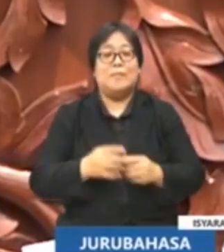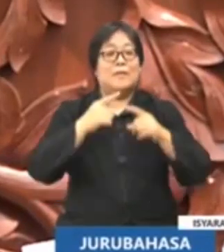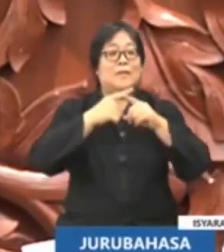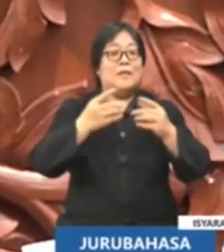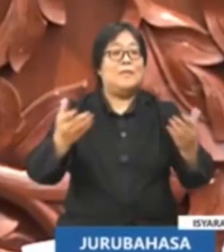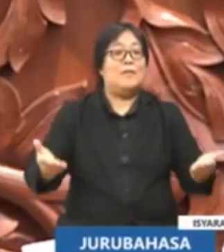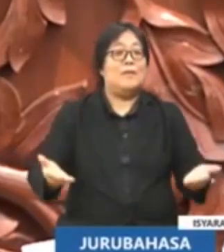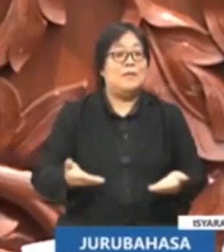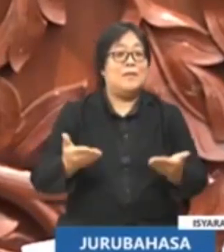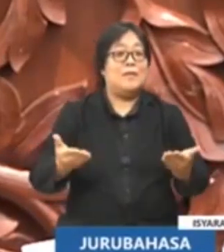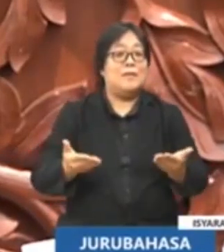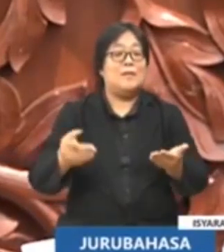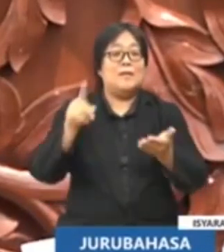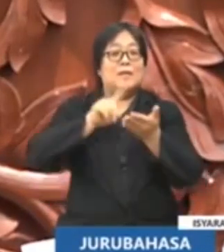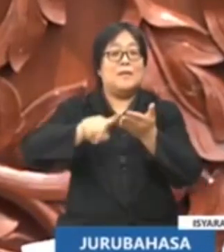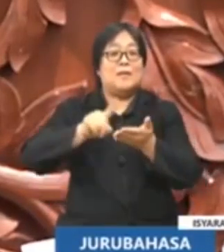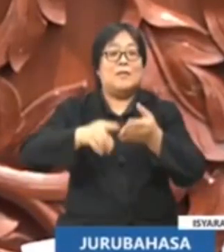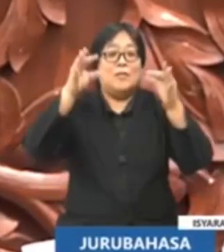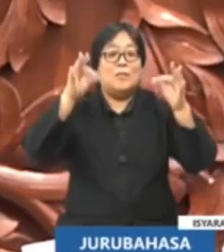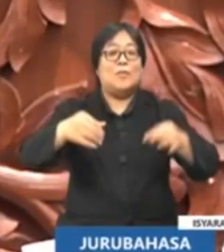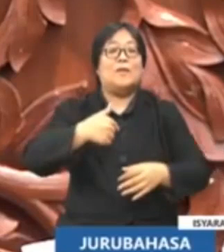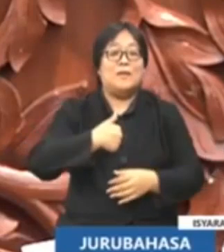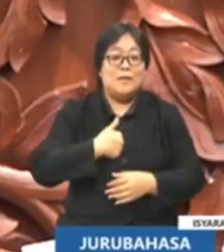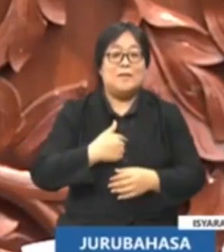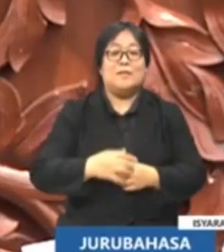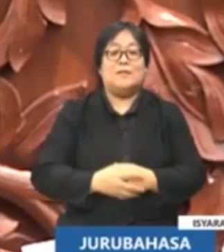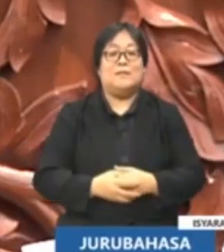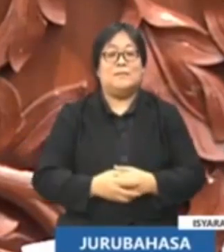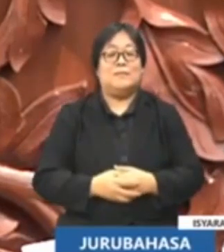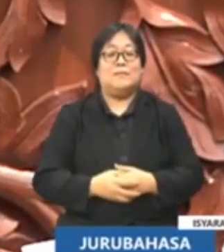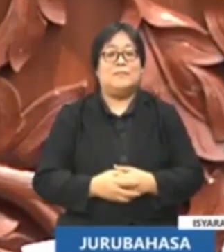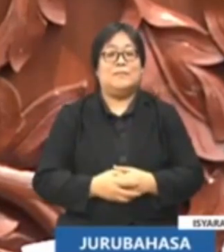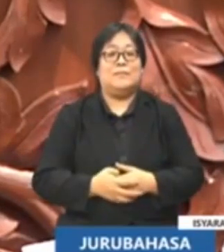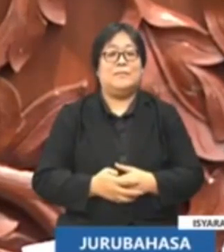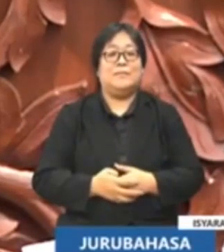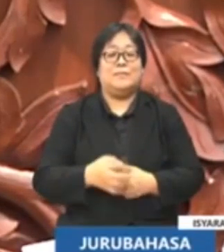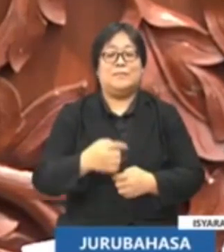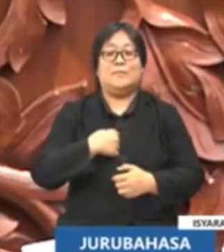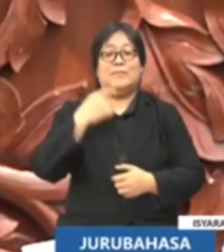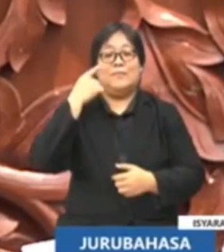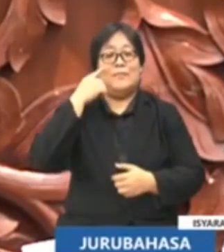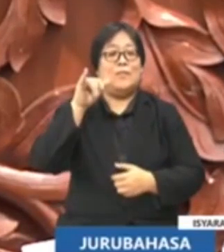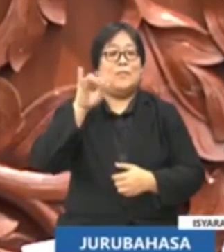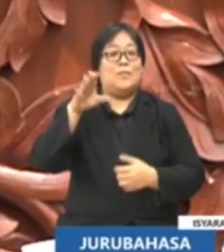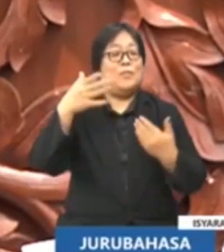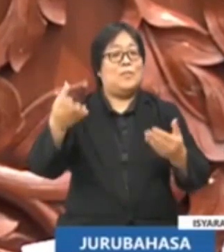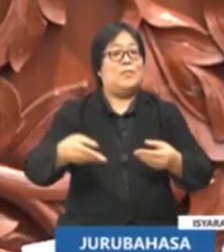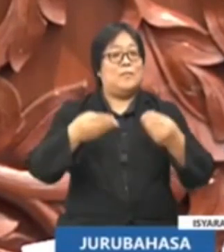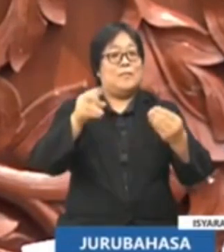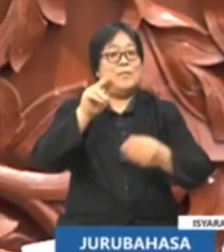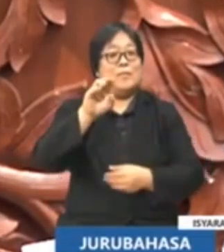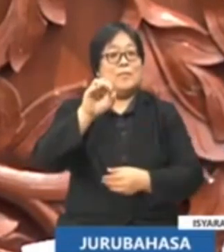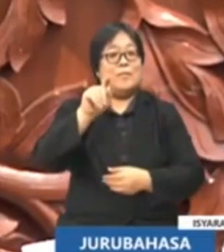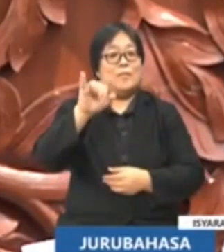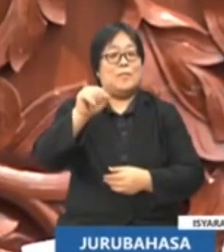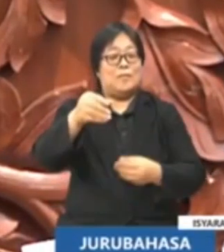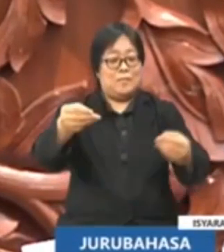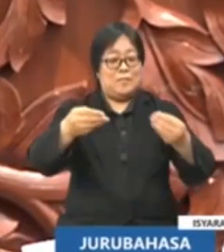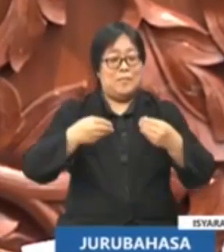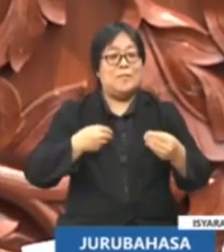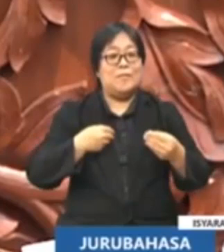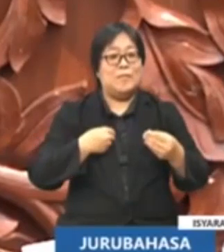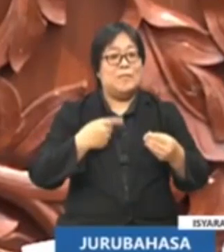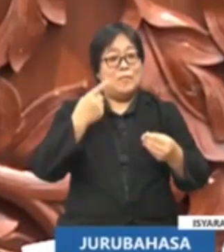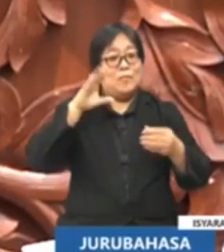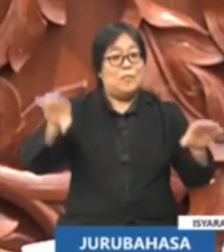dewan ini review keputusan saya itu saya ingatkan yang memakai lampu memberi notice kepada saya sterilisasi